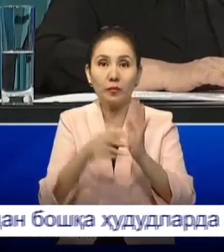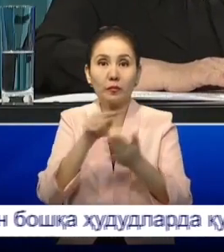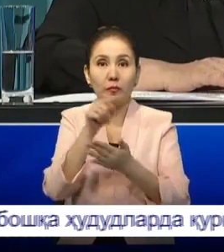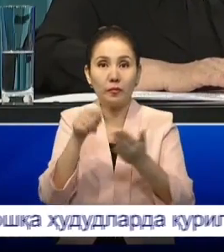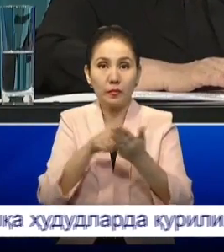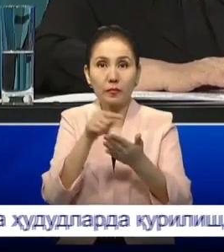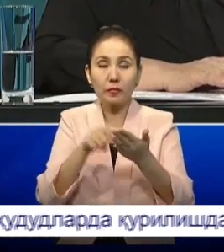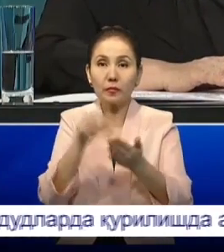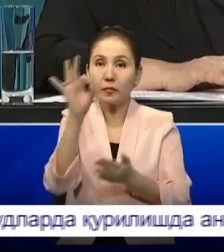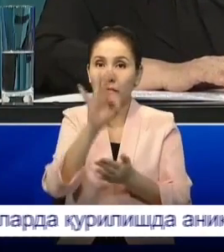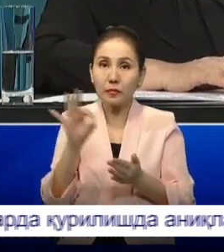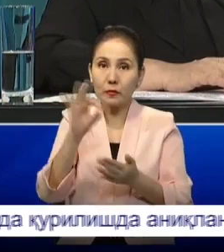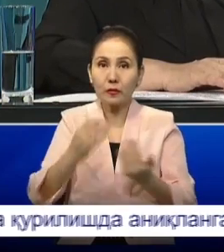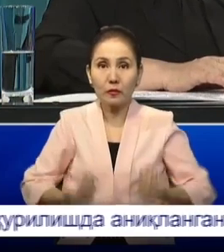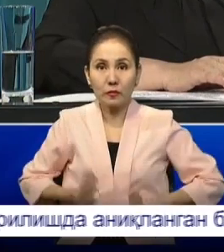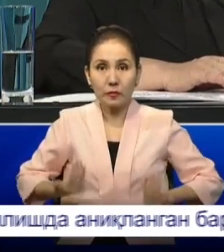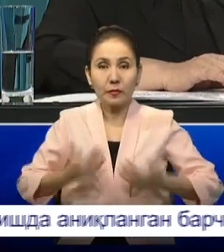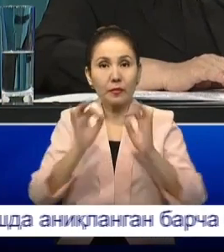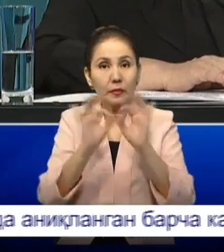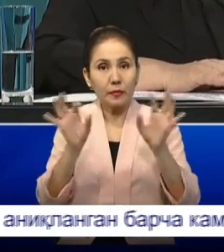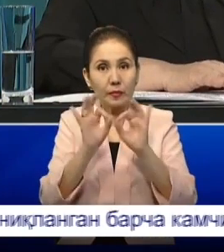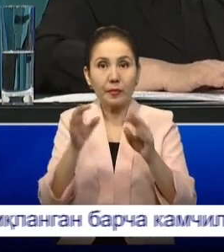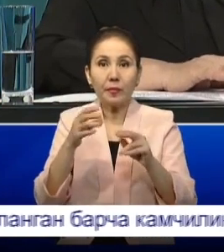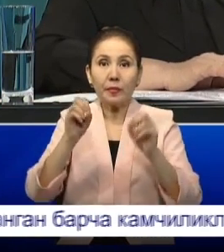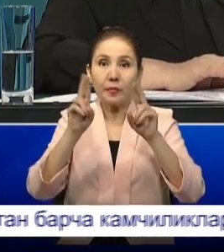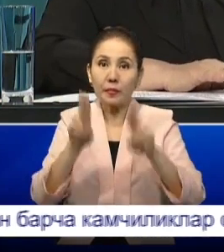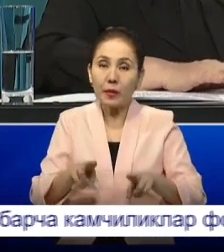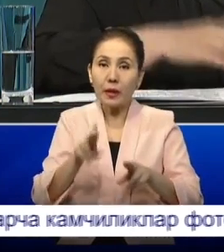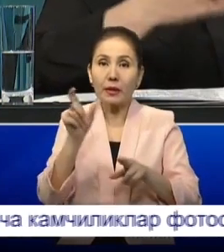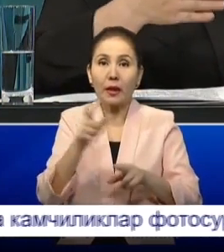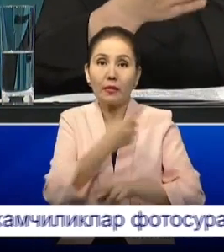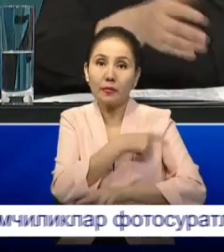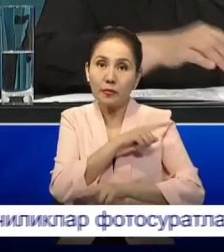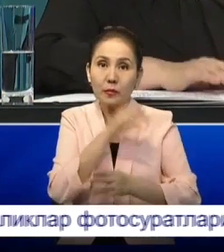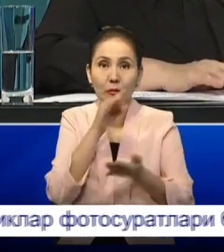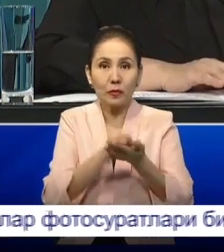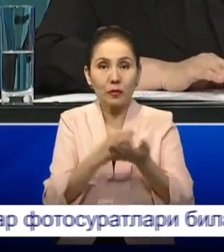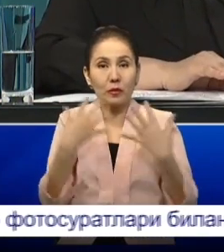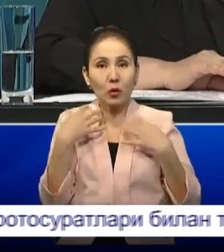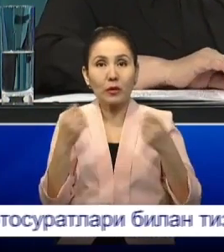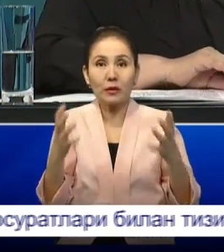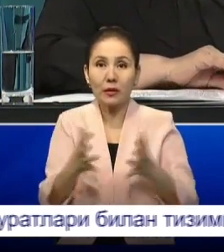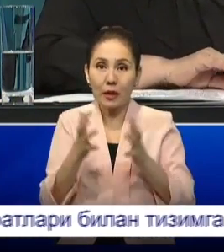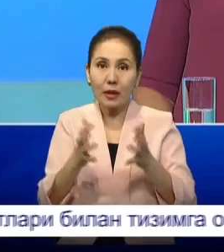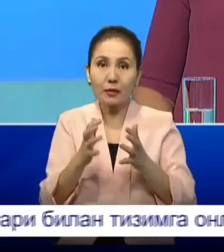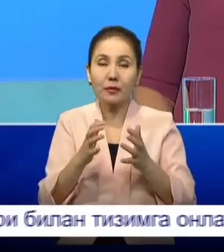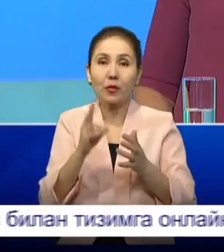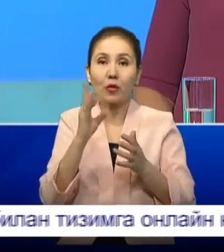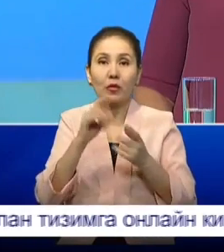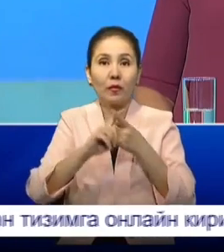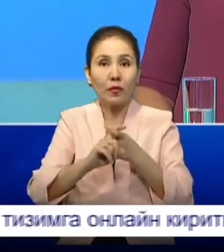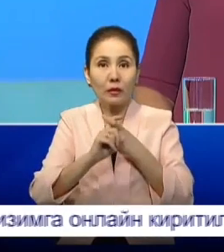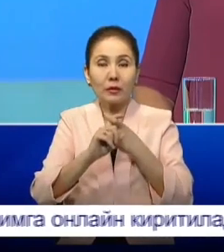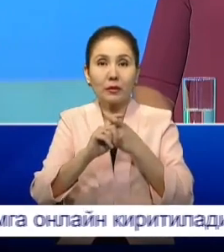dasturi to'g'ridan-to'g'ri efirga uzatilmoqda. Malakali mutaxassislar, mutasaddilar hamda Sog'liqni saqlash vazirligi koronavirusga